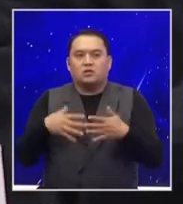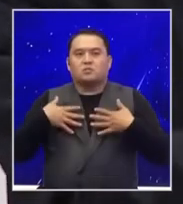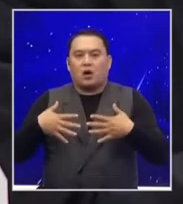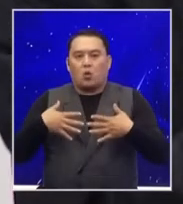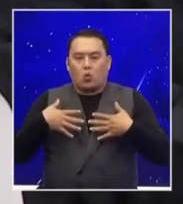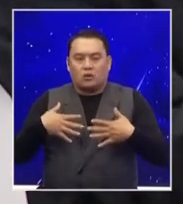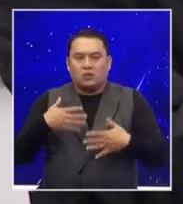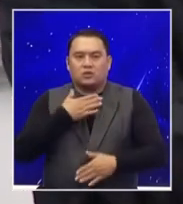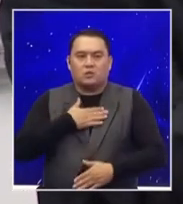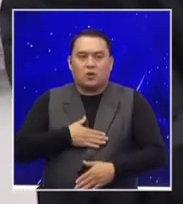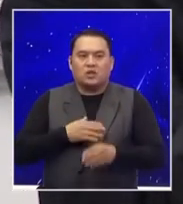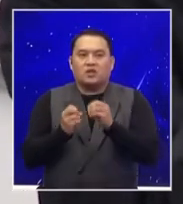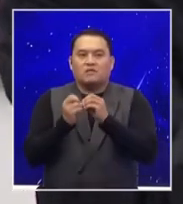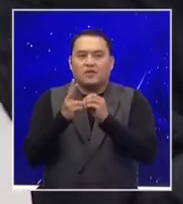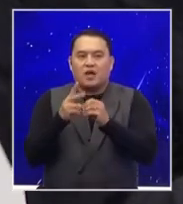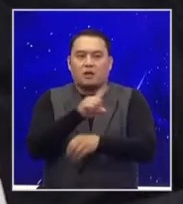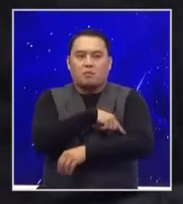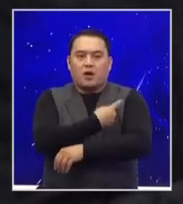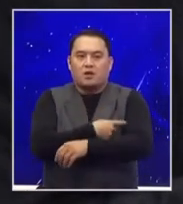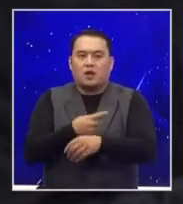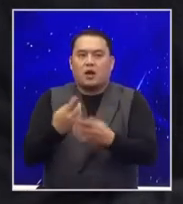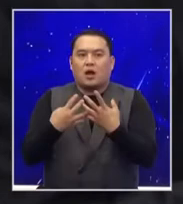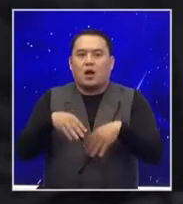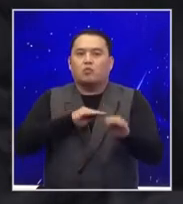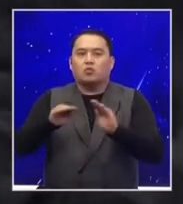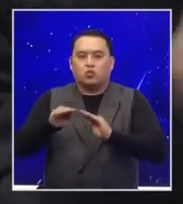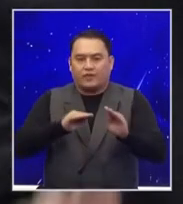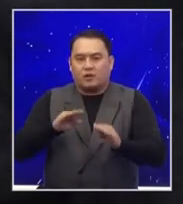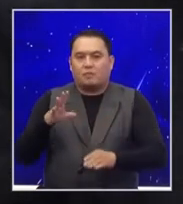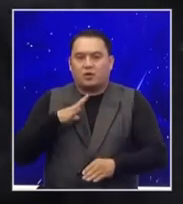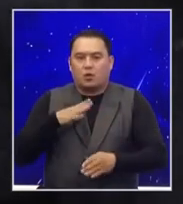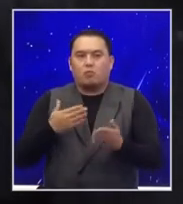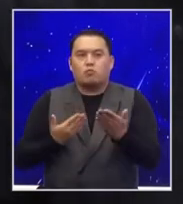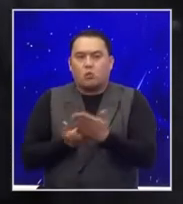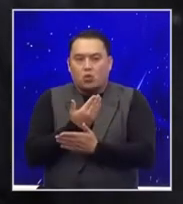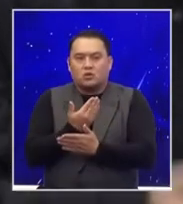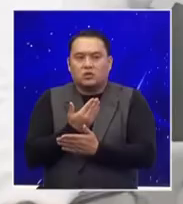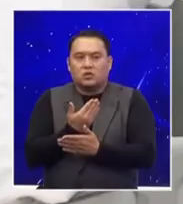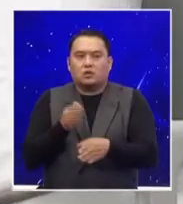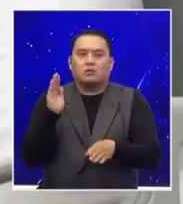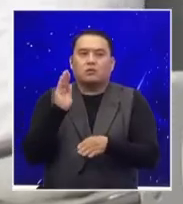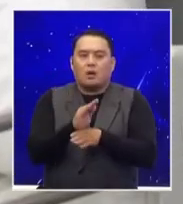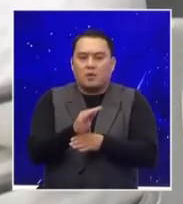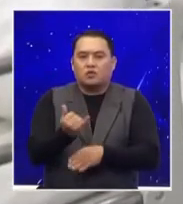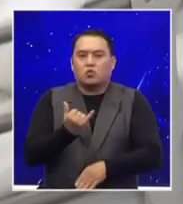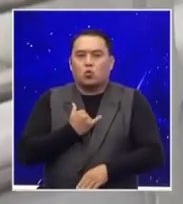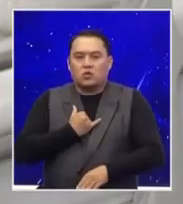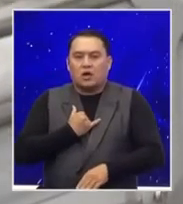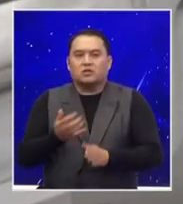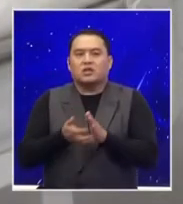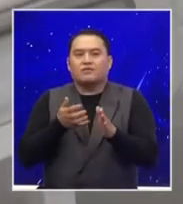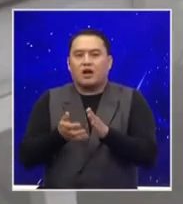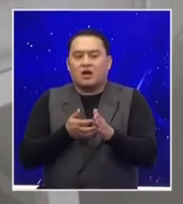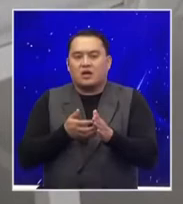спокойно. И мы таких 12 больниц переоснащаем полностью. Кислородная станция. Дополнительно не